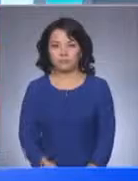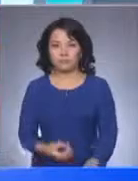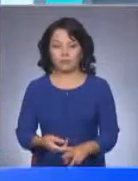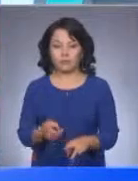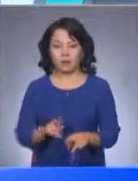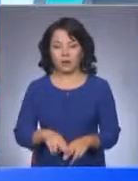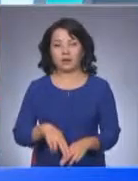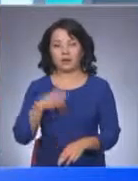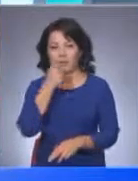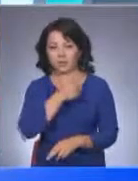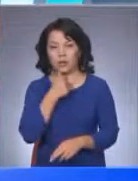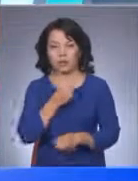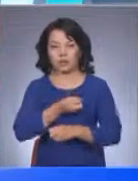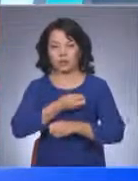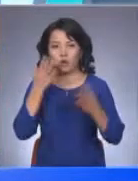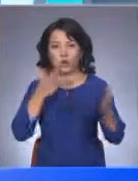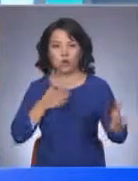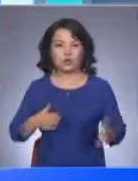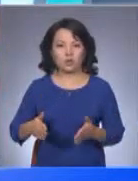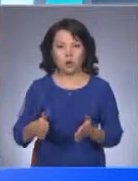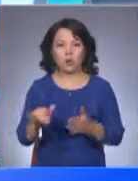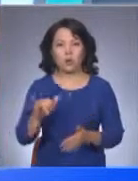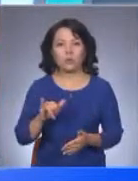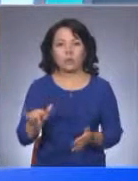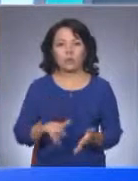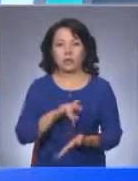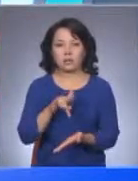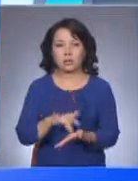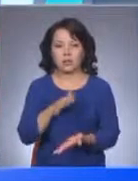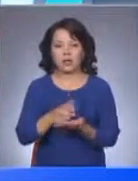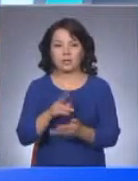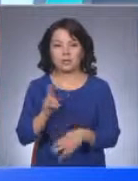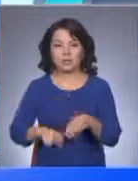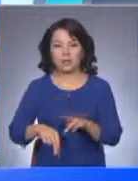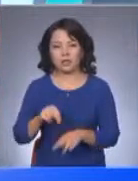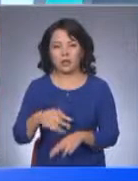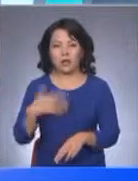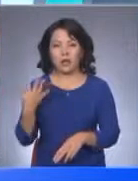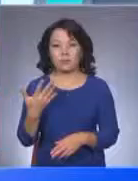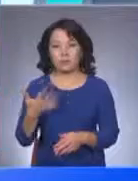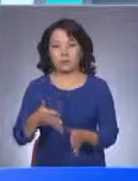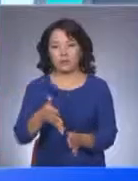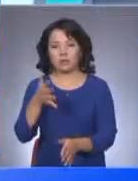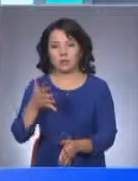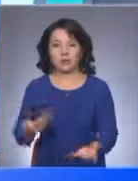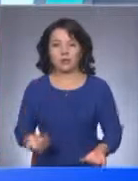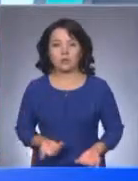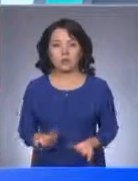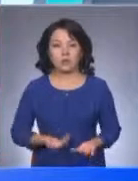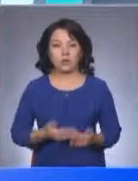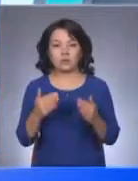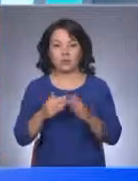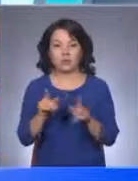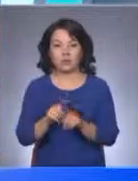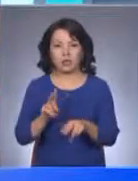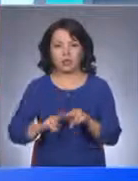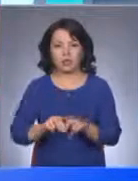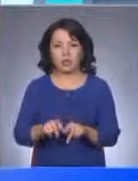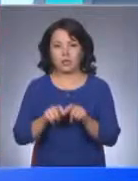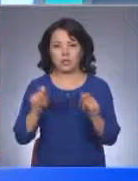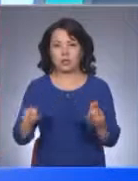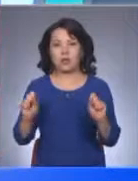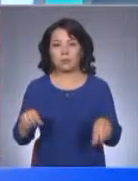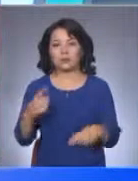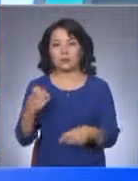Биыл нұрлы жол бағдарламасымен Оралда салынатын 5 көп қабатты тұрғын үйдің құрылысы 42-те басталатын болды. Әрі